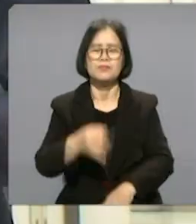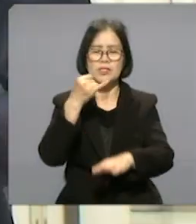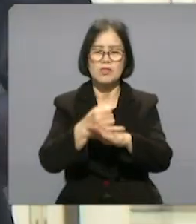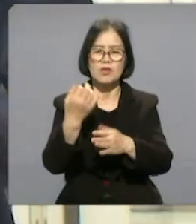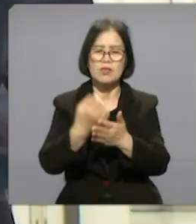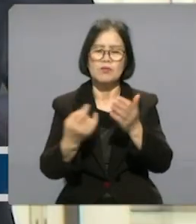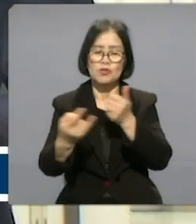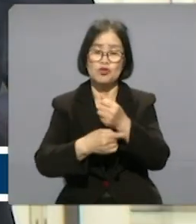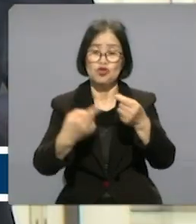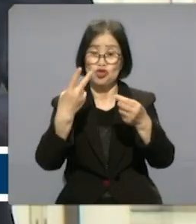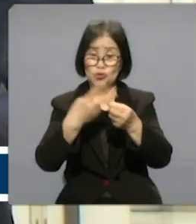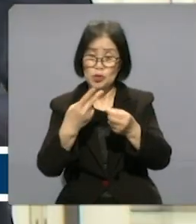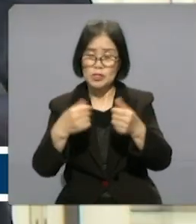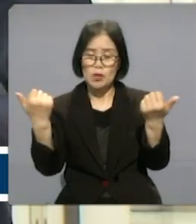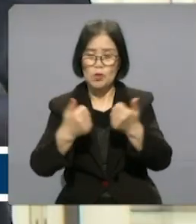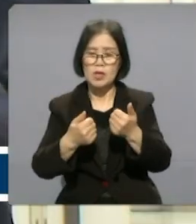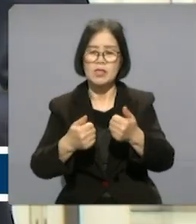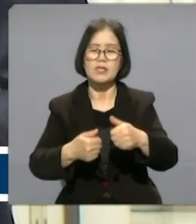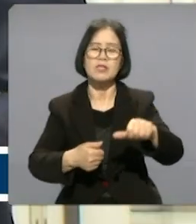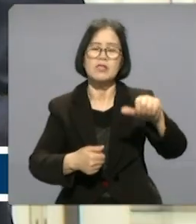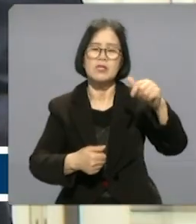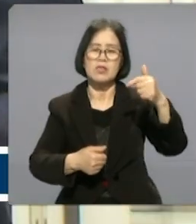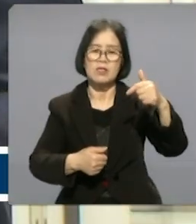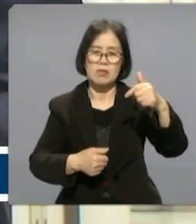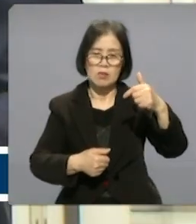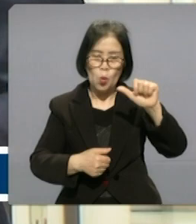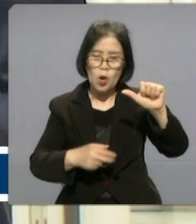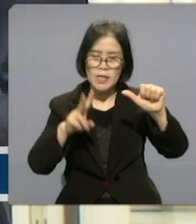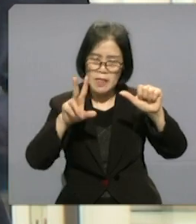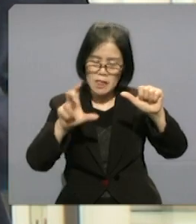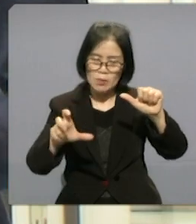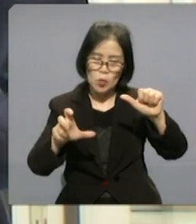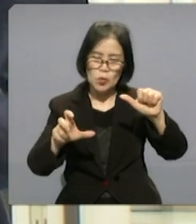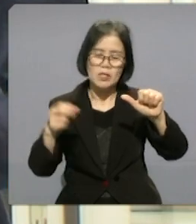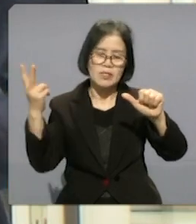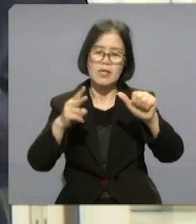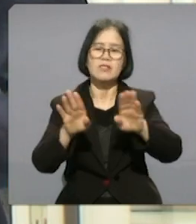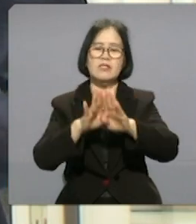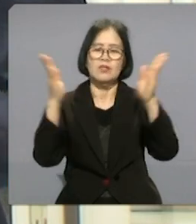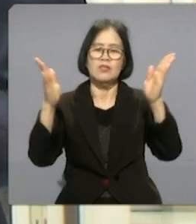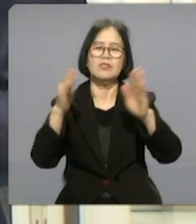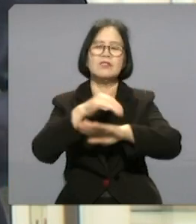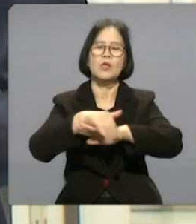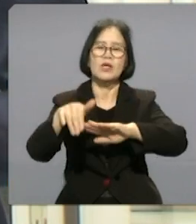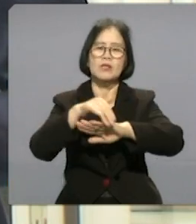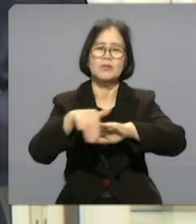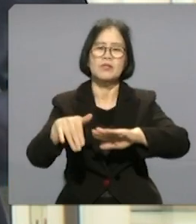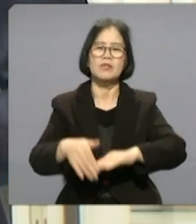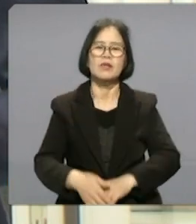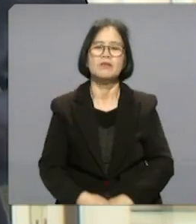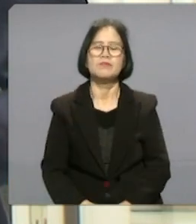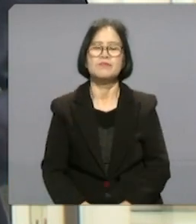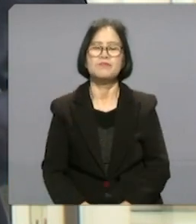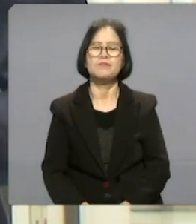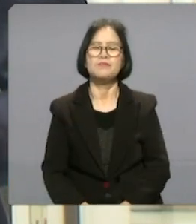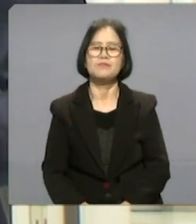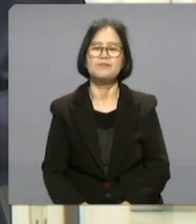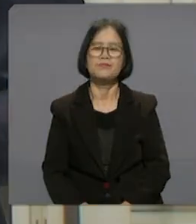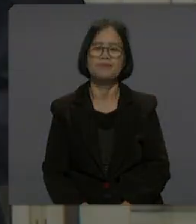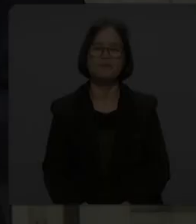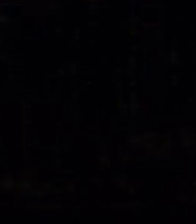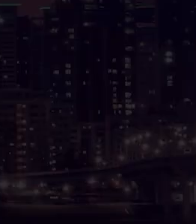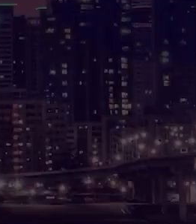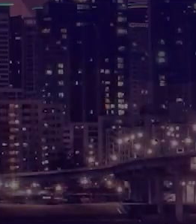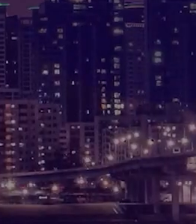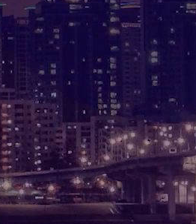최저임금위원회 두 번째 전원회의는 오는 25일 이곳 정부 세종청사에서 다시 열릴 예정입니다. OBS 뉴스 유성훈입니다.